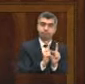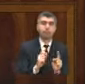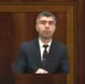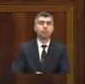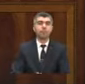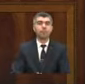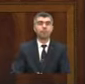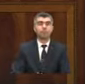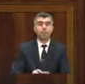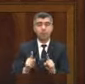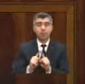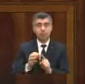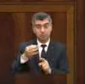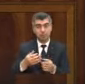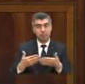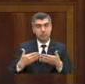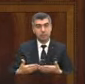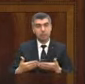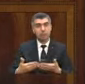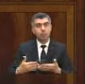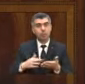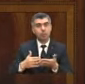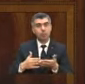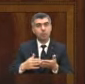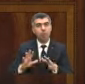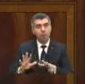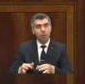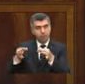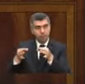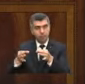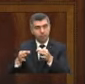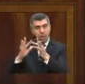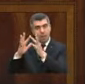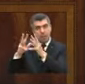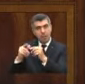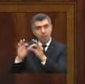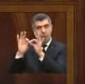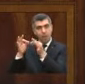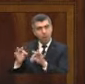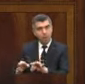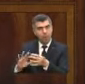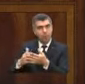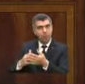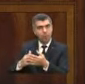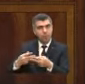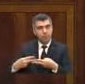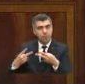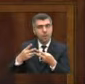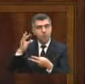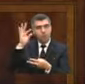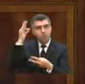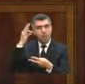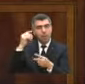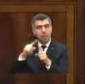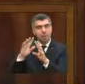الذي تعززه المعطيات الرسمية من خلال المعطيات التي تمد بها المندوبية السامية